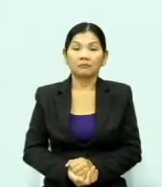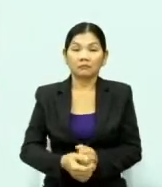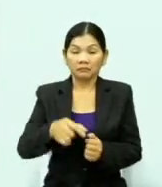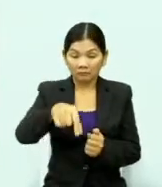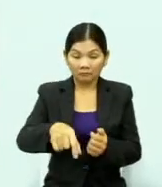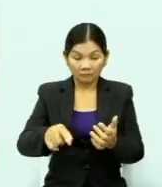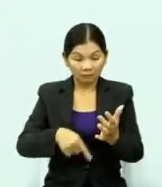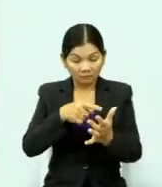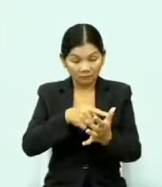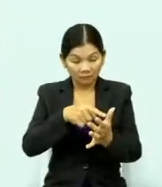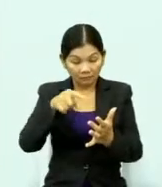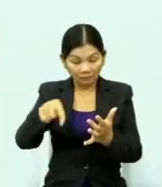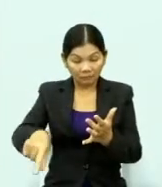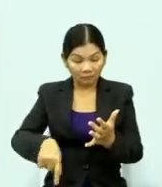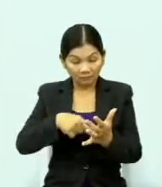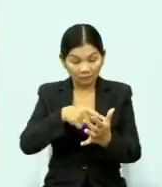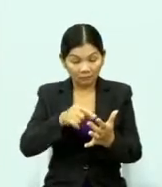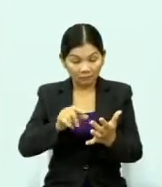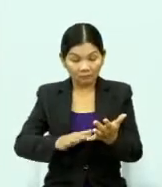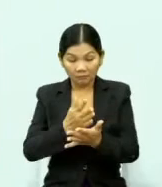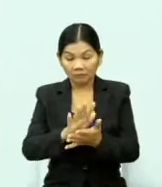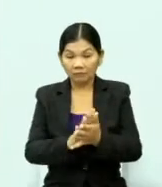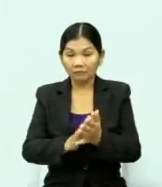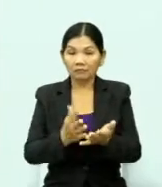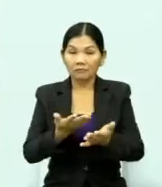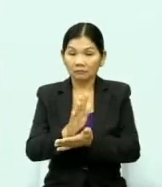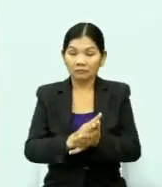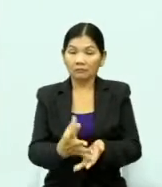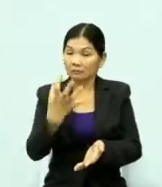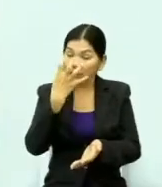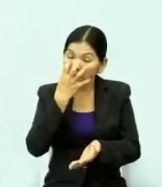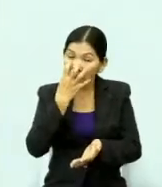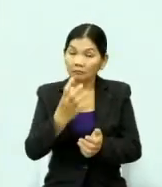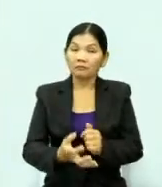kê kê cha sát chủ